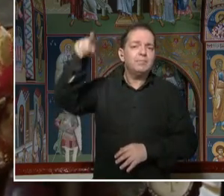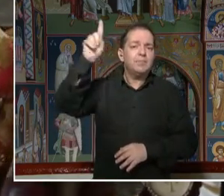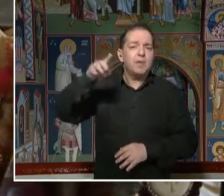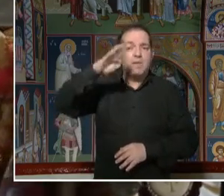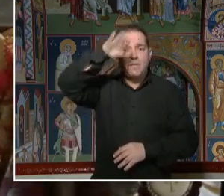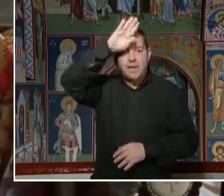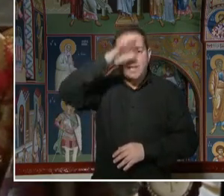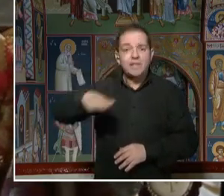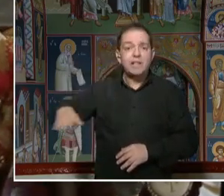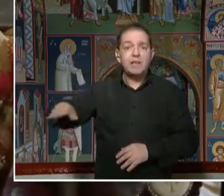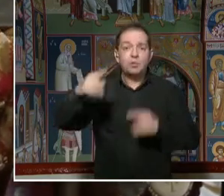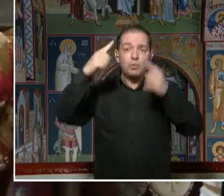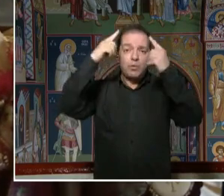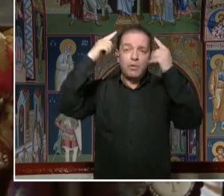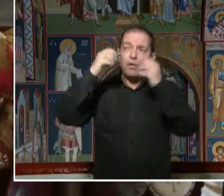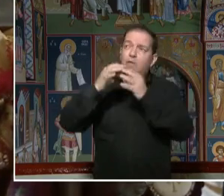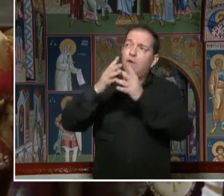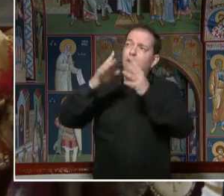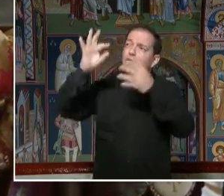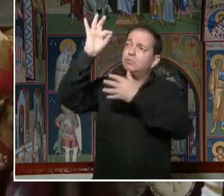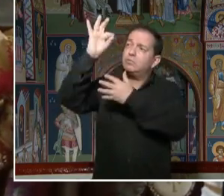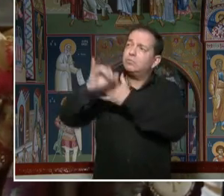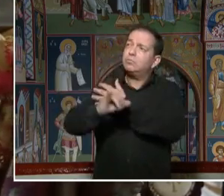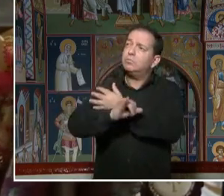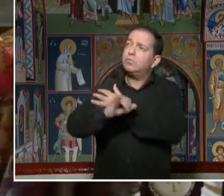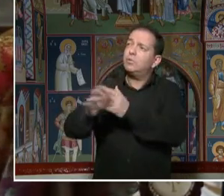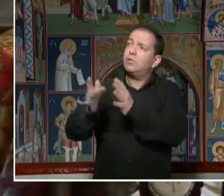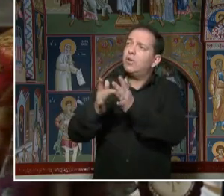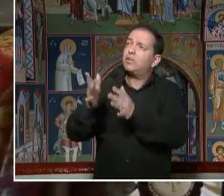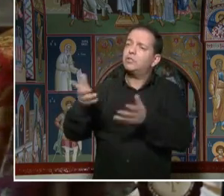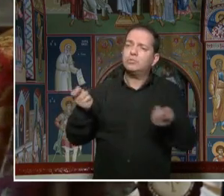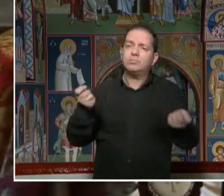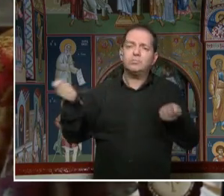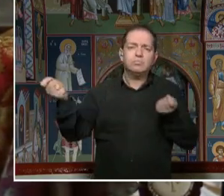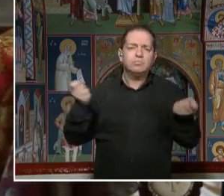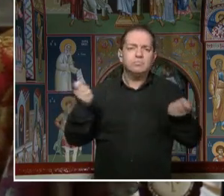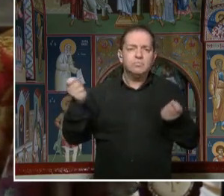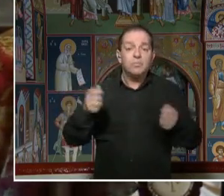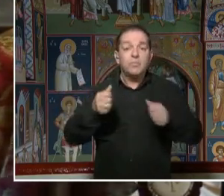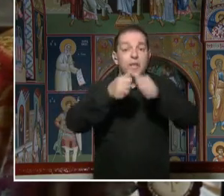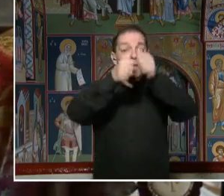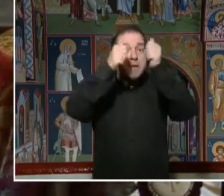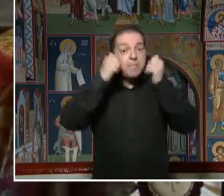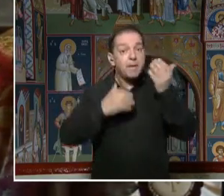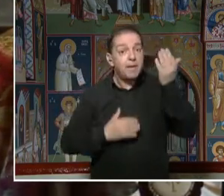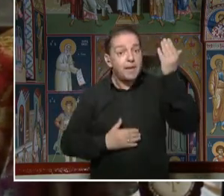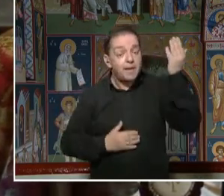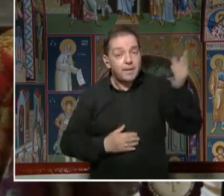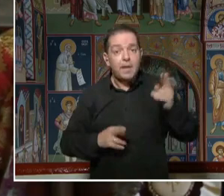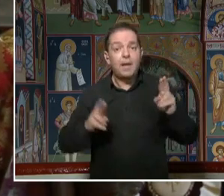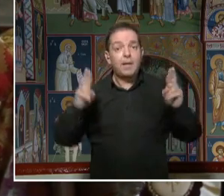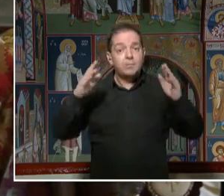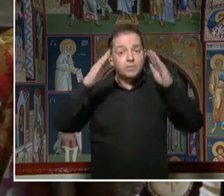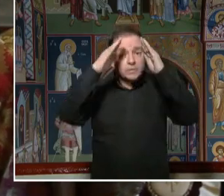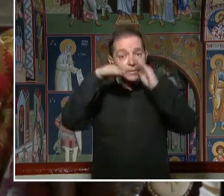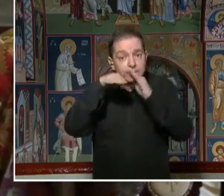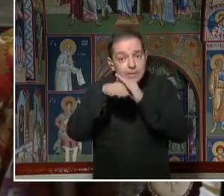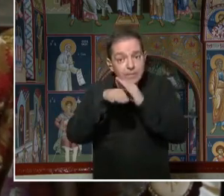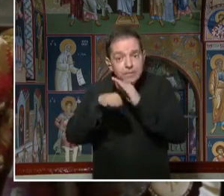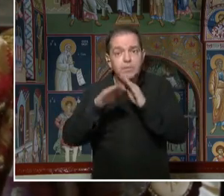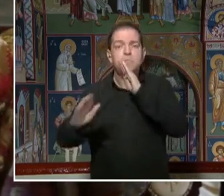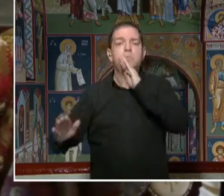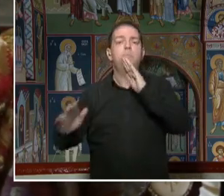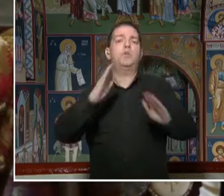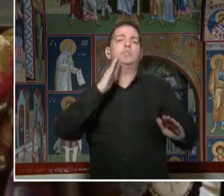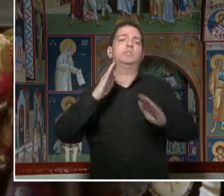Βασιλείας του Κυρίου και Θεού και Σωτήρος ημών Ιησού Χριστού. Η Παναγία μας να μας σκεπάζει και να μας